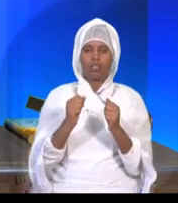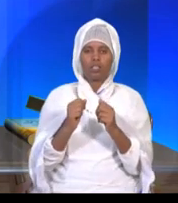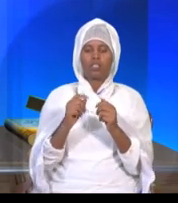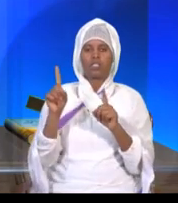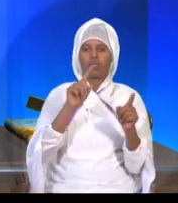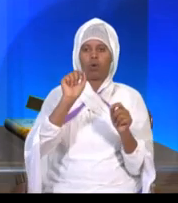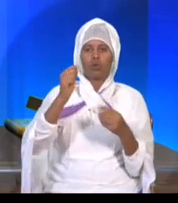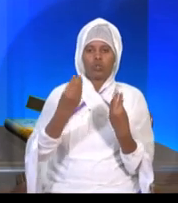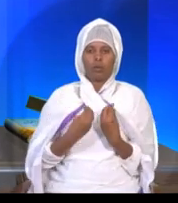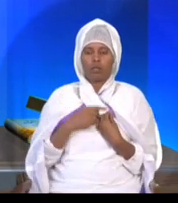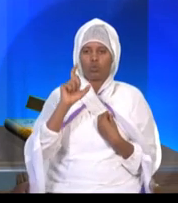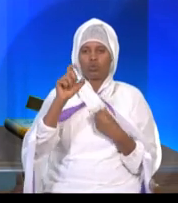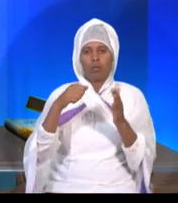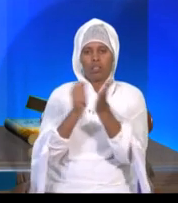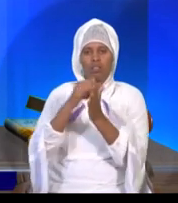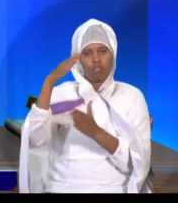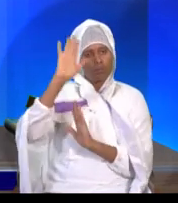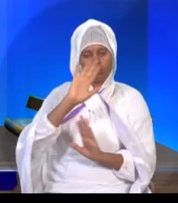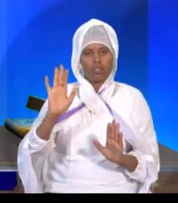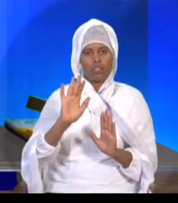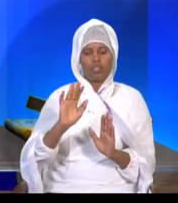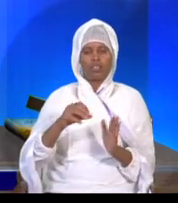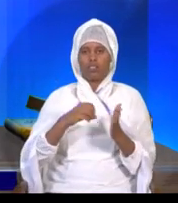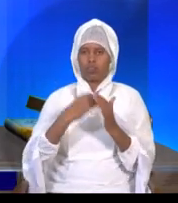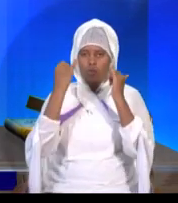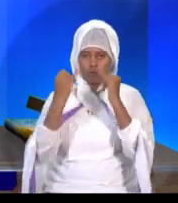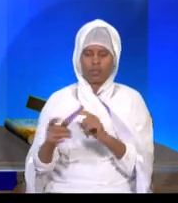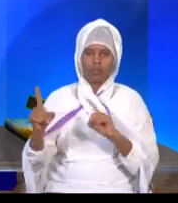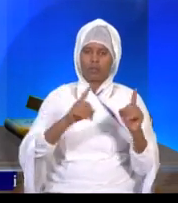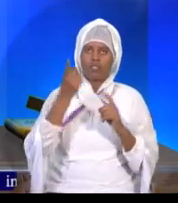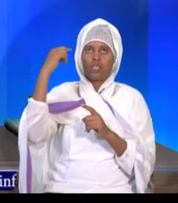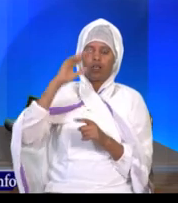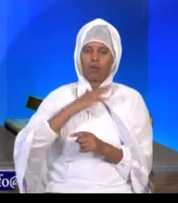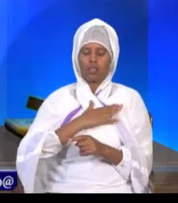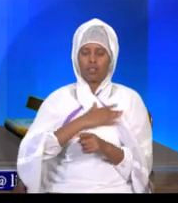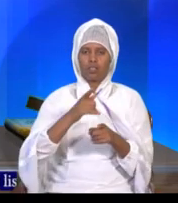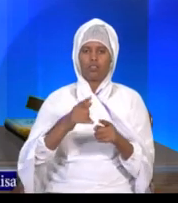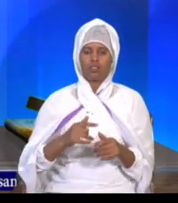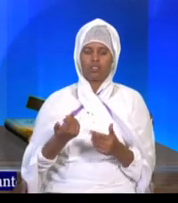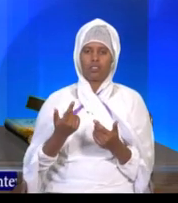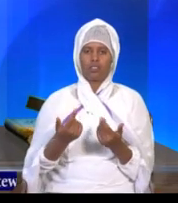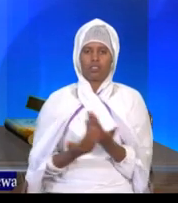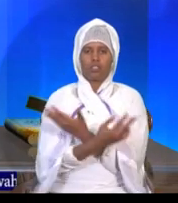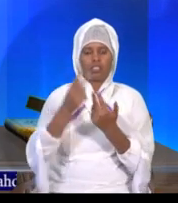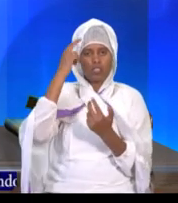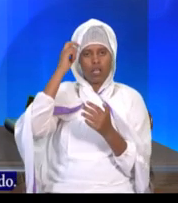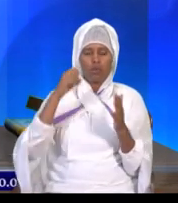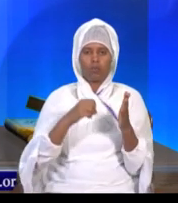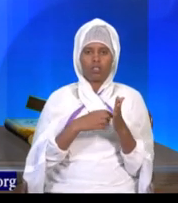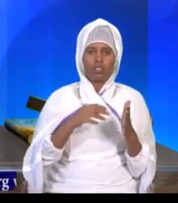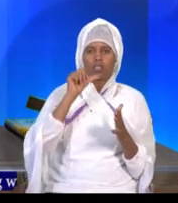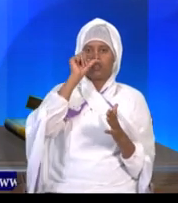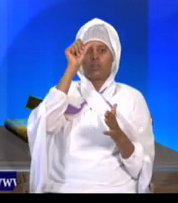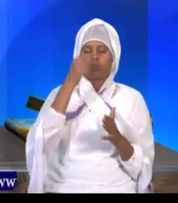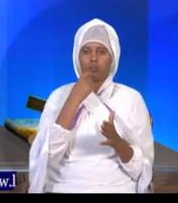أمبر نتي زي كوحكو إزا هذا كاسب أي ملكة تكهني سلازي كبران إزبا زابير إتلعلنات زي نصح